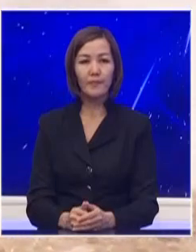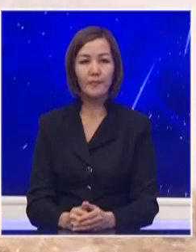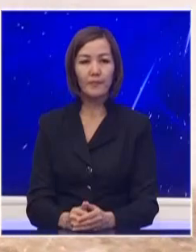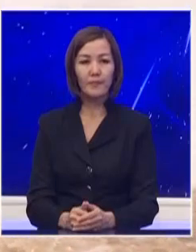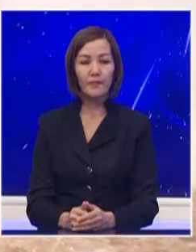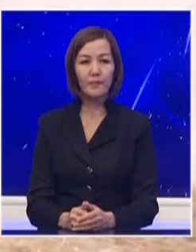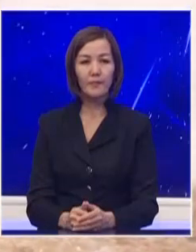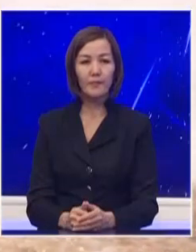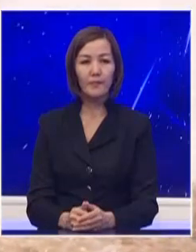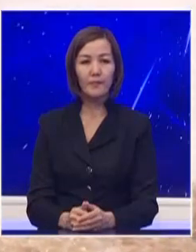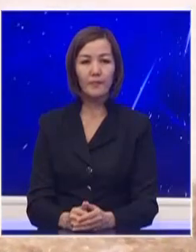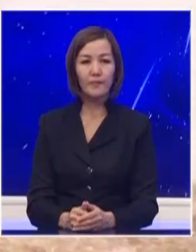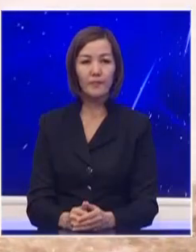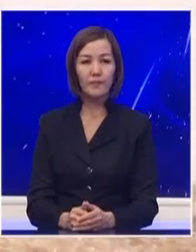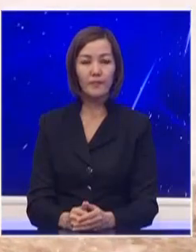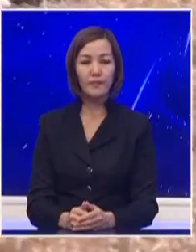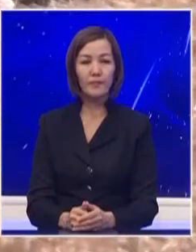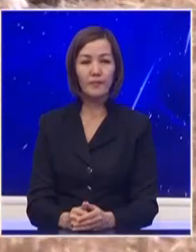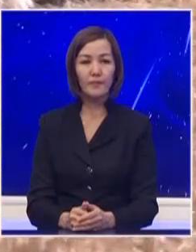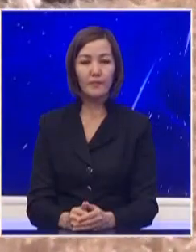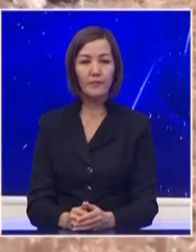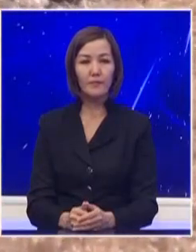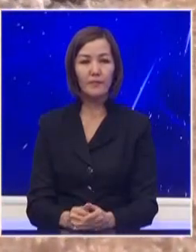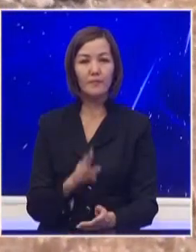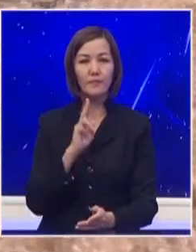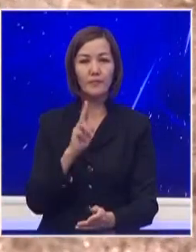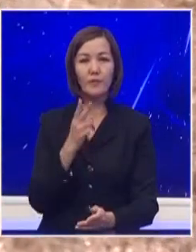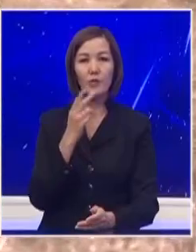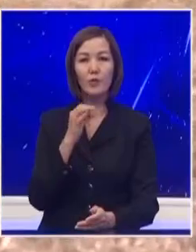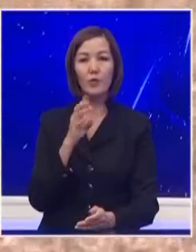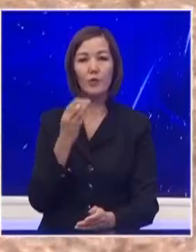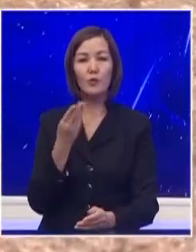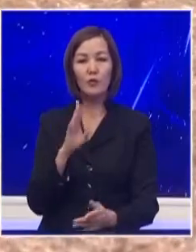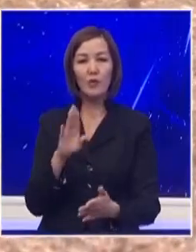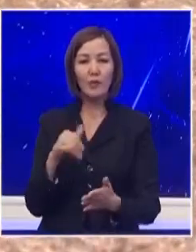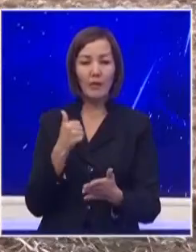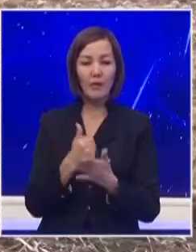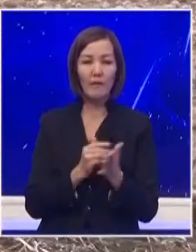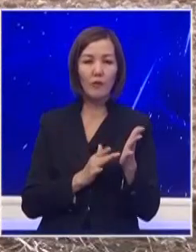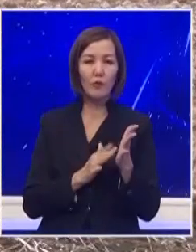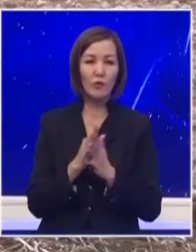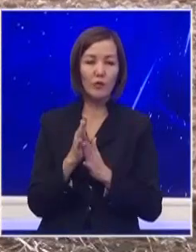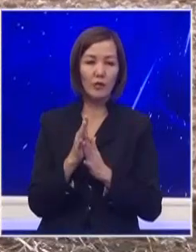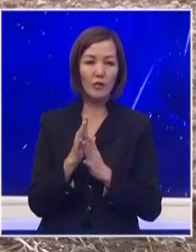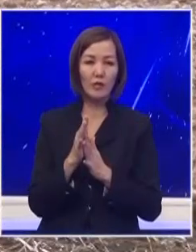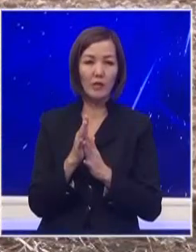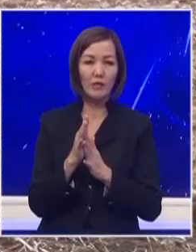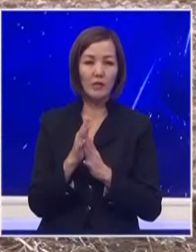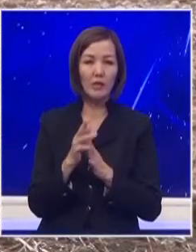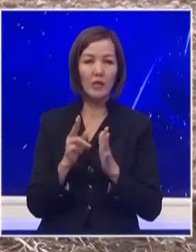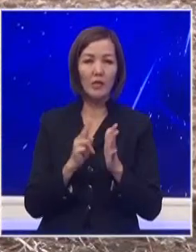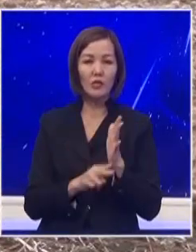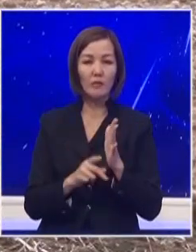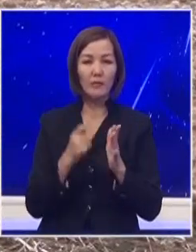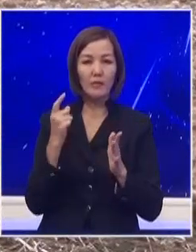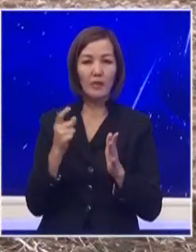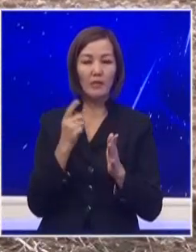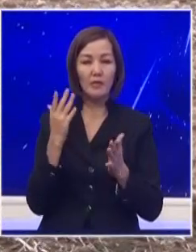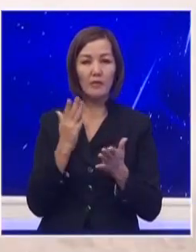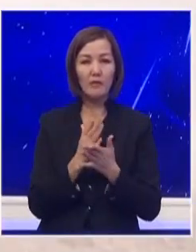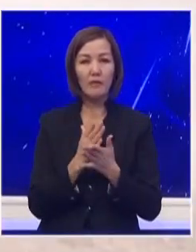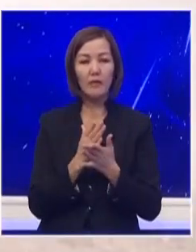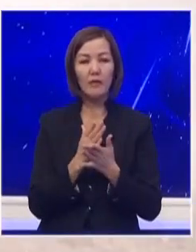да, облыс аумағына шығару керек. Өңір аграрлы аймақ. Сондықтан да ұлттық аграрлық университеттің кейбір мамандықтарын теория және